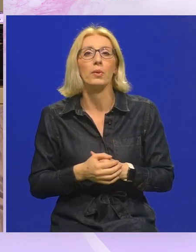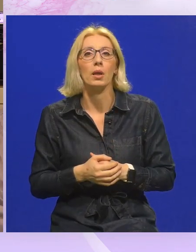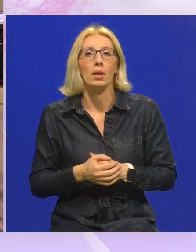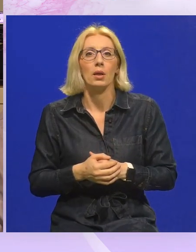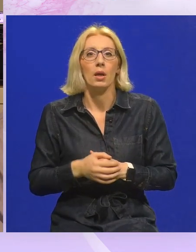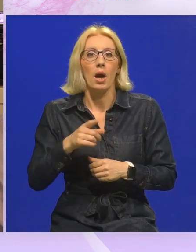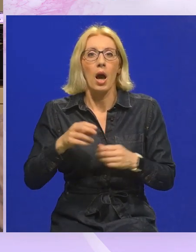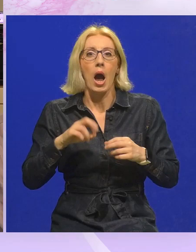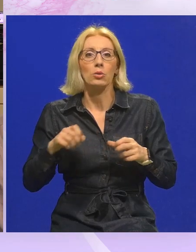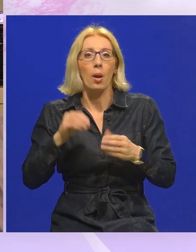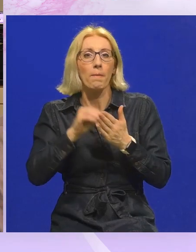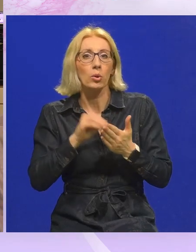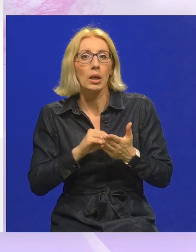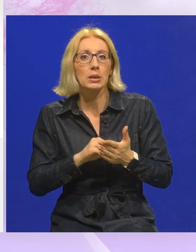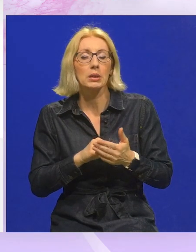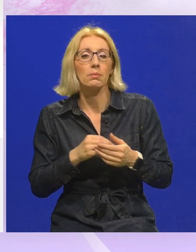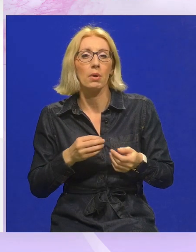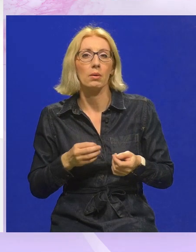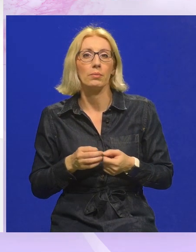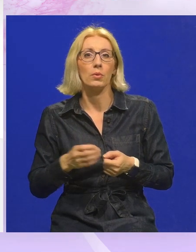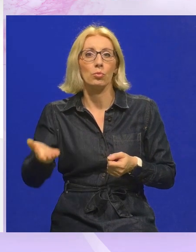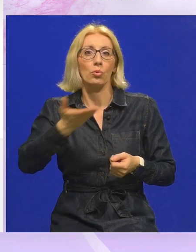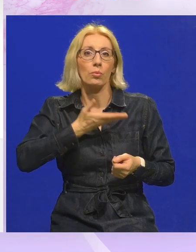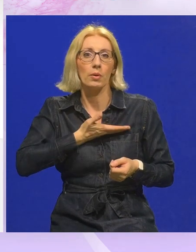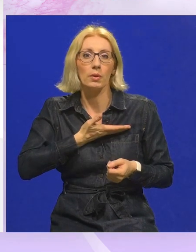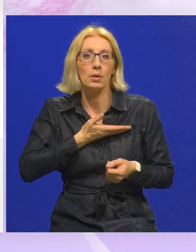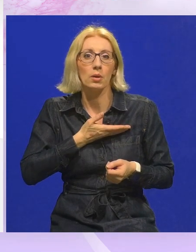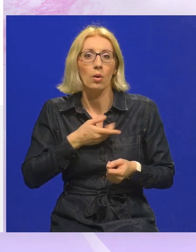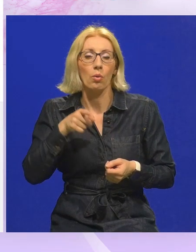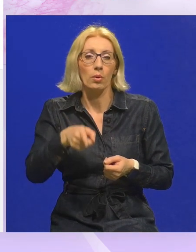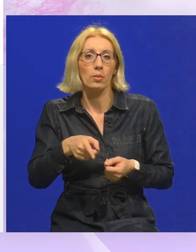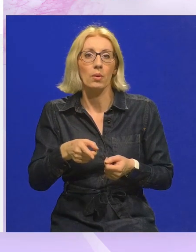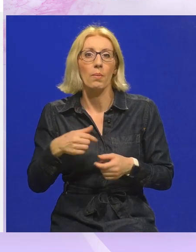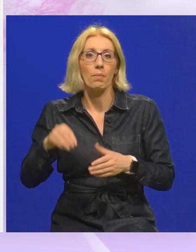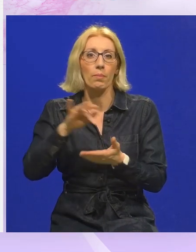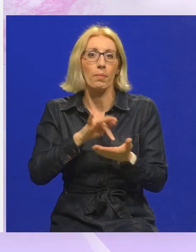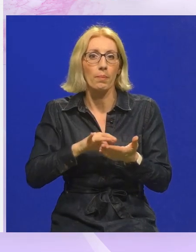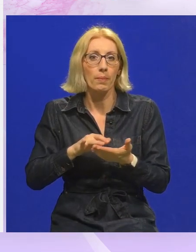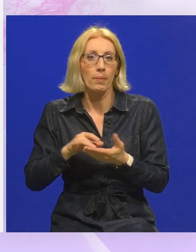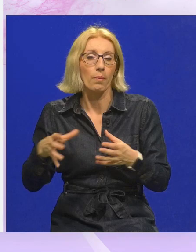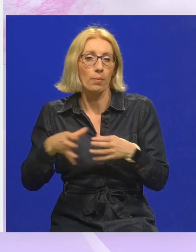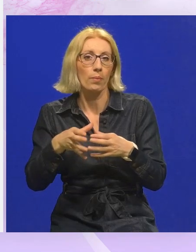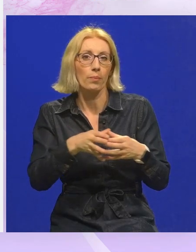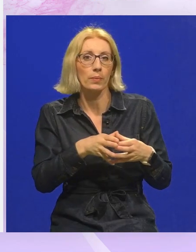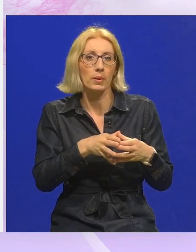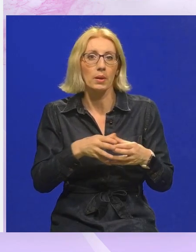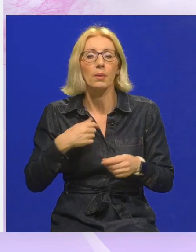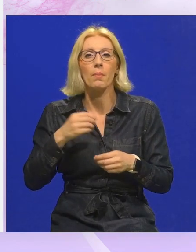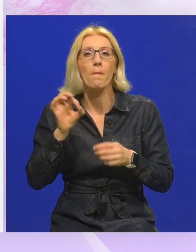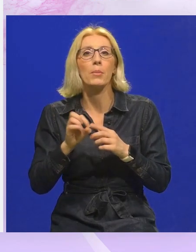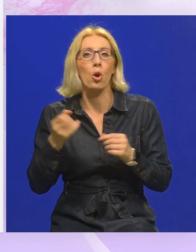aktualnim podacima koji su dakle dobiveni upravo u područjima u kojima provodimo